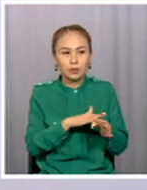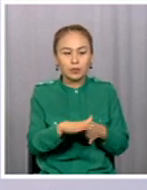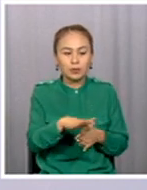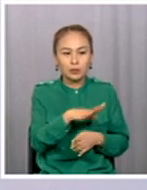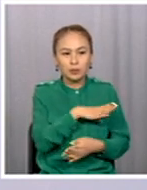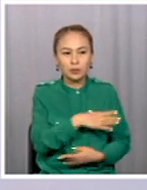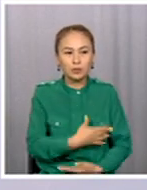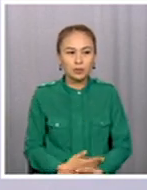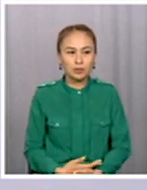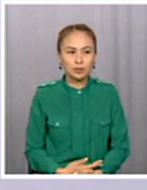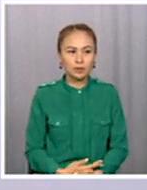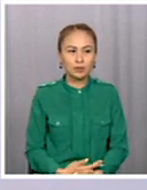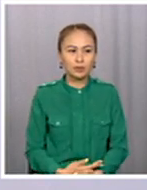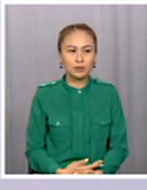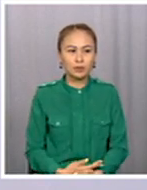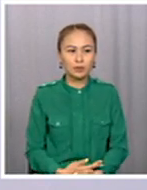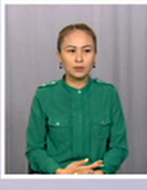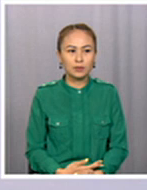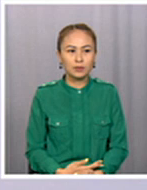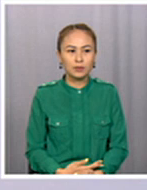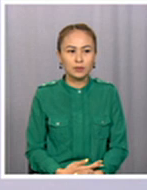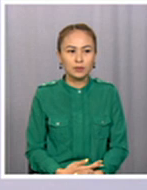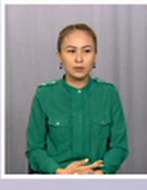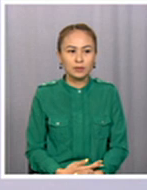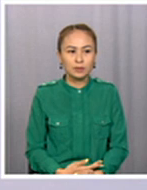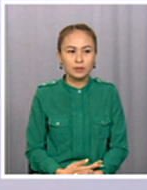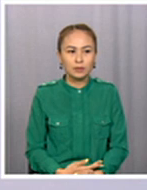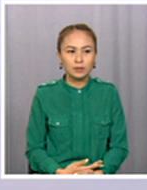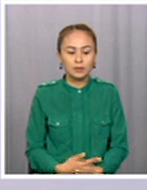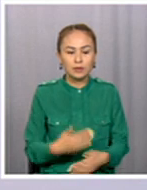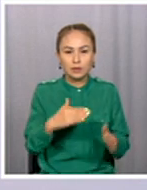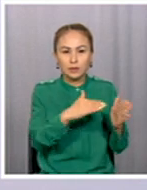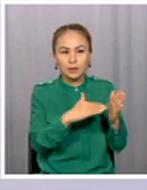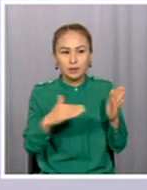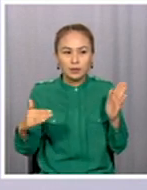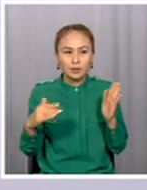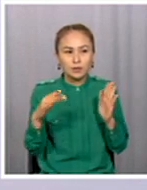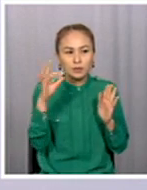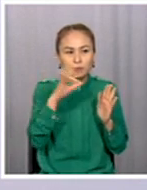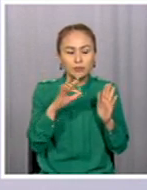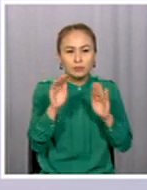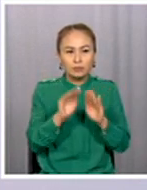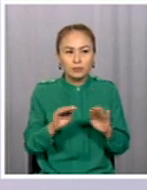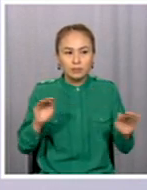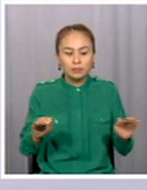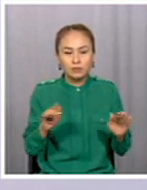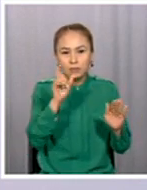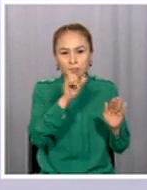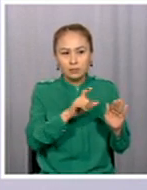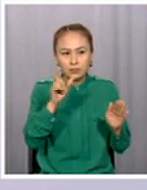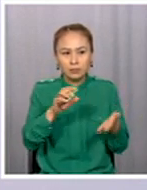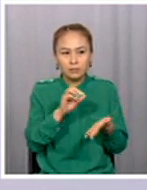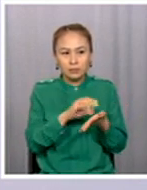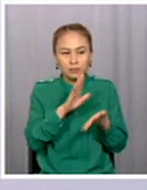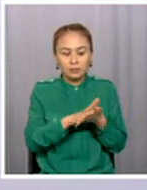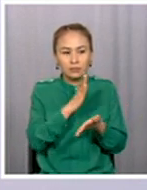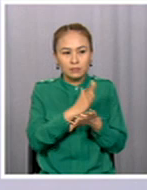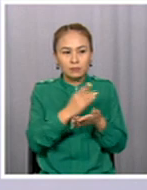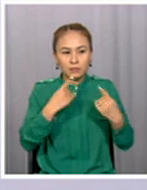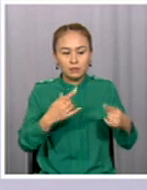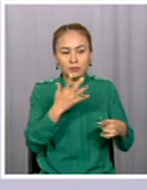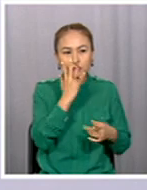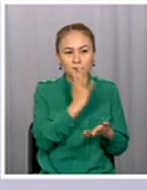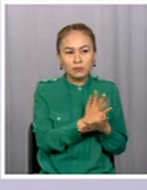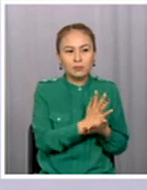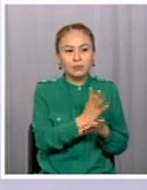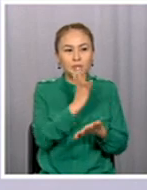балар. Неге, мына көлденең сызық бойынша бізде балалардың алған бағаларының түрі тұр, мысалы 5-тік баға,